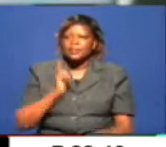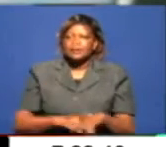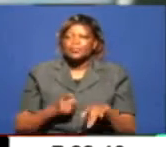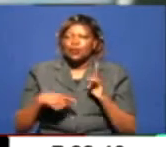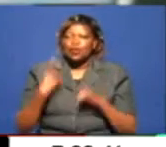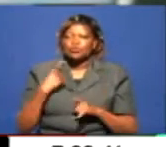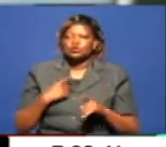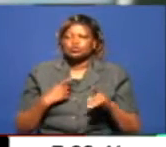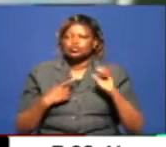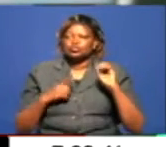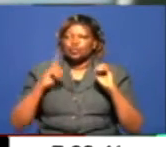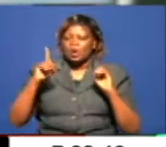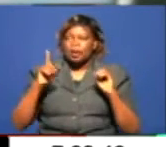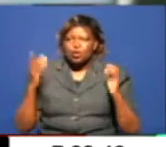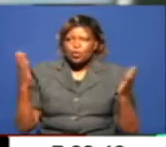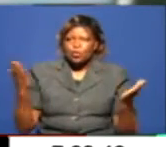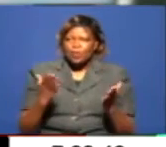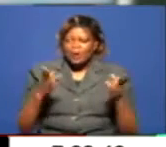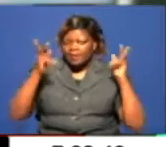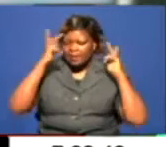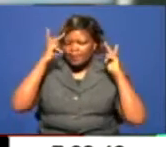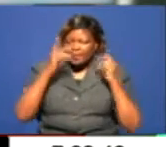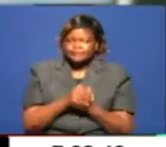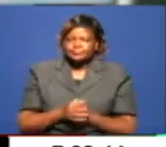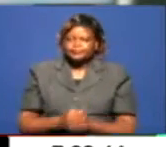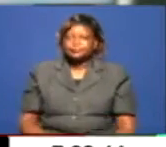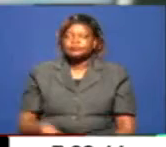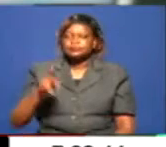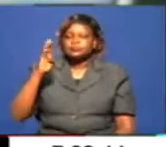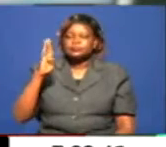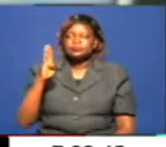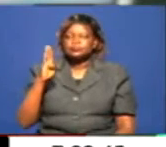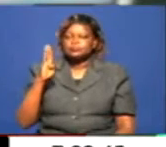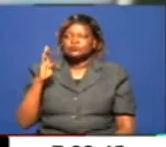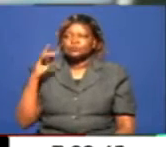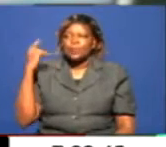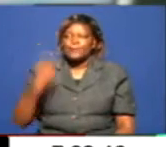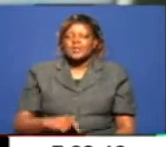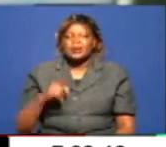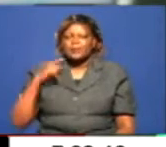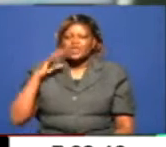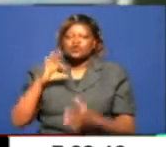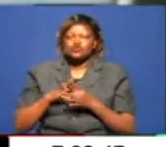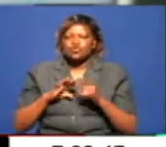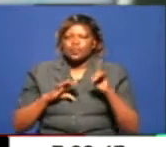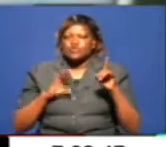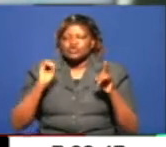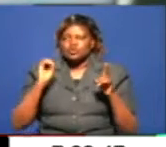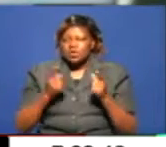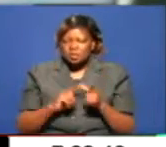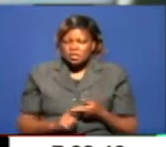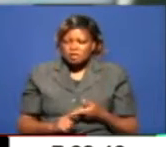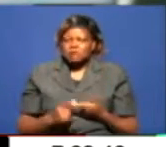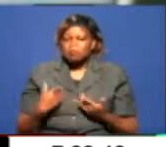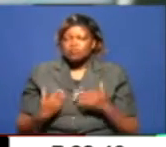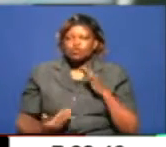sifuri katika uwanja wa Bukhungu mjini Kakamega. Kwingineko, KCB iliishinda Mathare United bao moja kwa nunge na kuchupa kileleni pa msururu wa